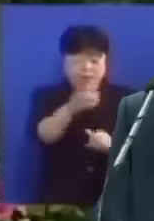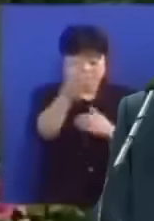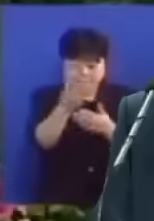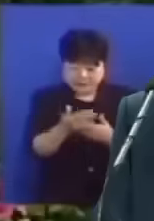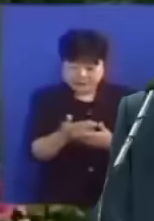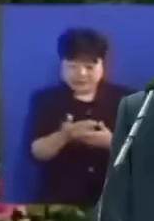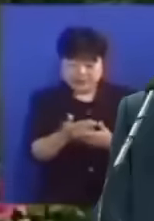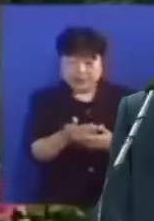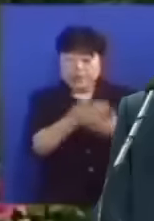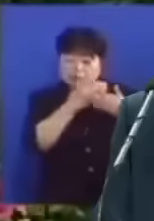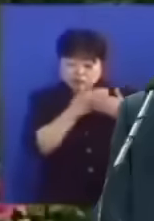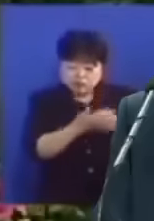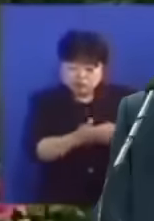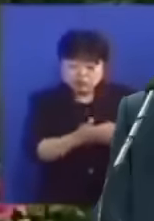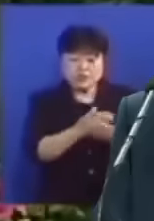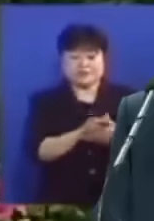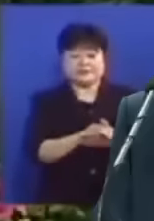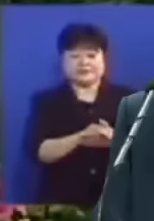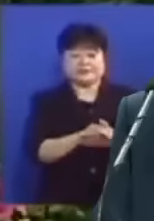그런데 중요한